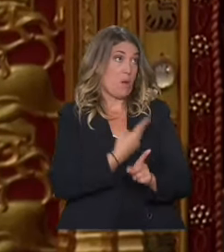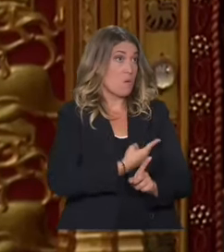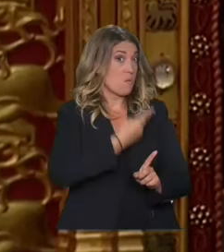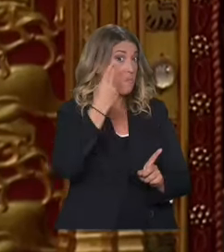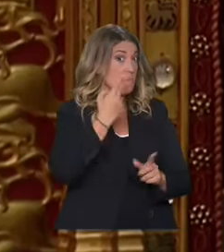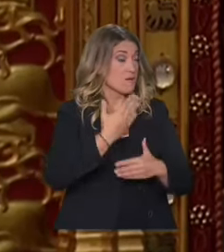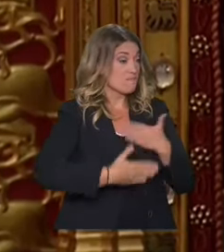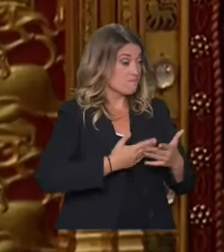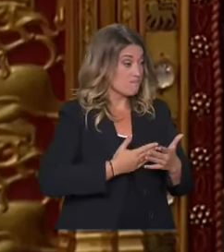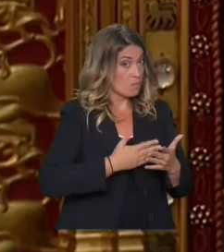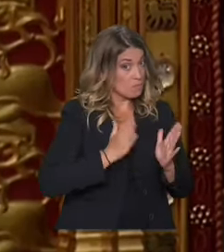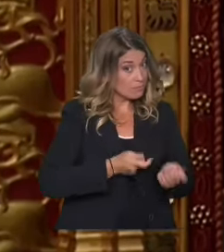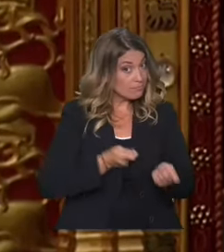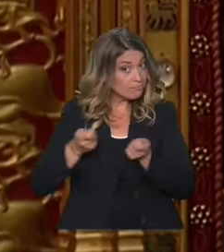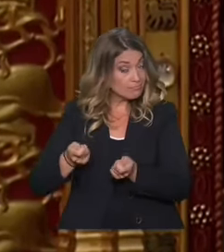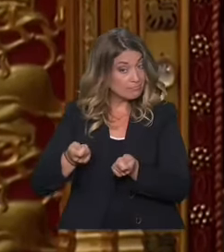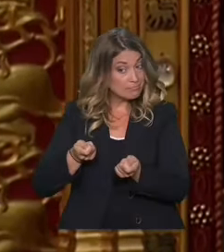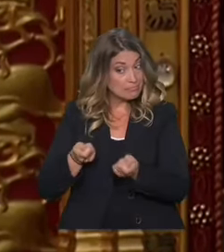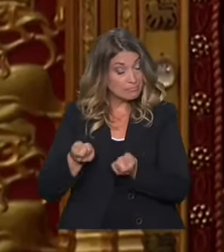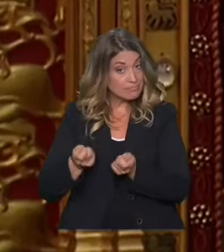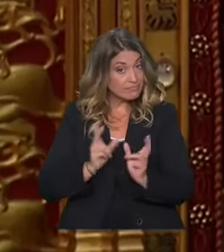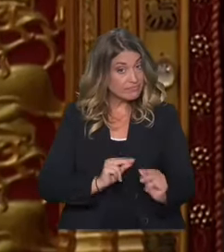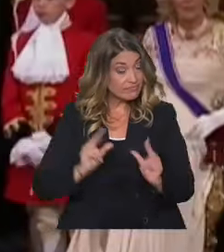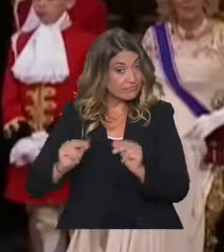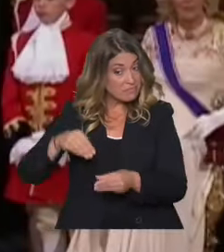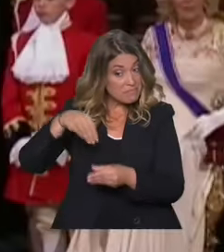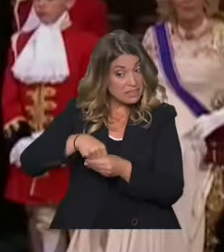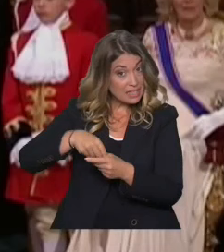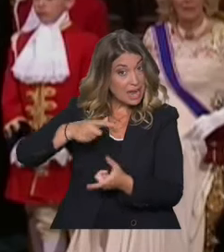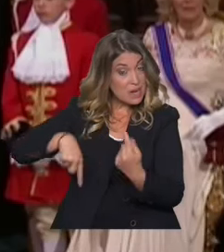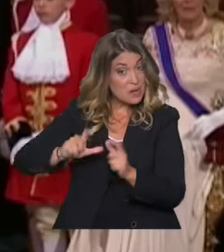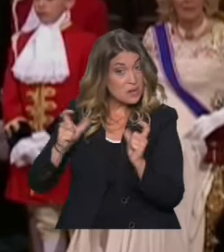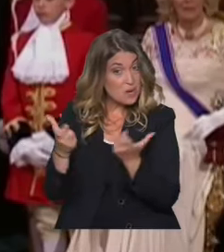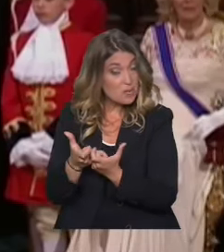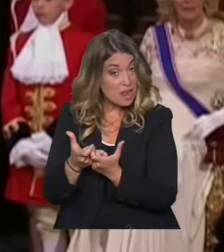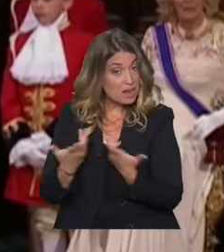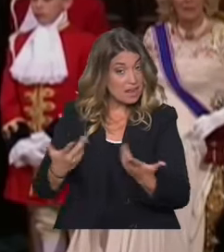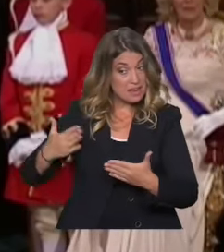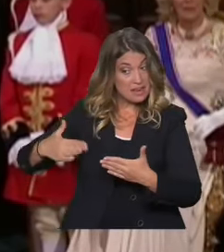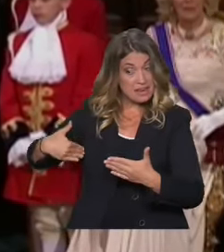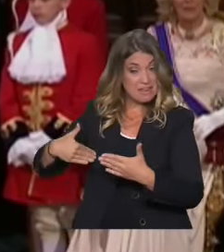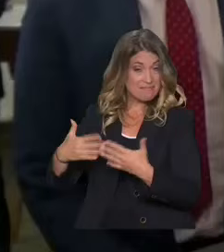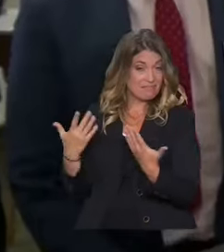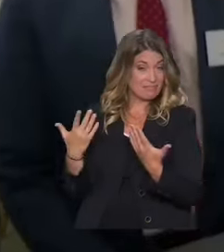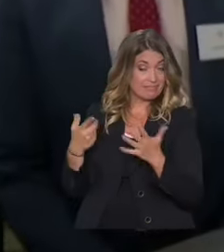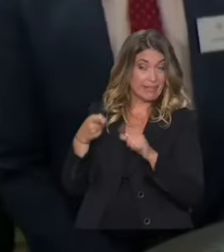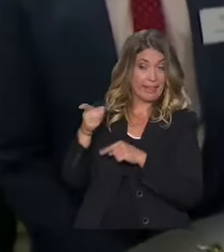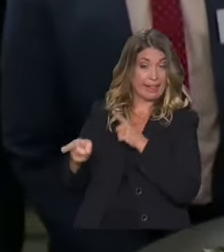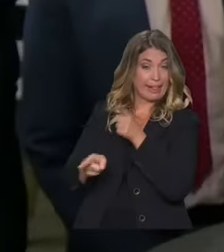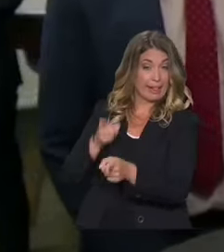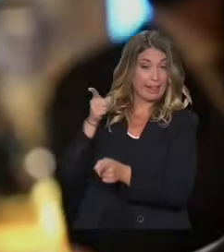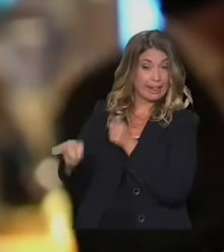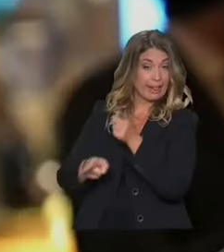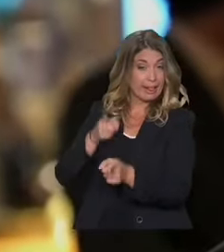θα κληθεί να διαχειριστεί τις τεταμένες σχέσεις μέσα στην ίδια του την οικογένεια. Με τη φήμη της τα τελευταία χρόνια να έχει αμαυρωθεί και την κοινή γνώμη